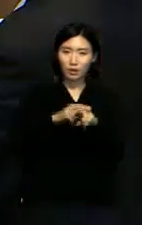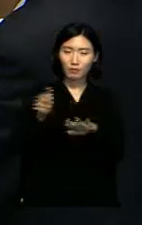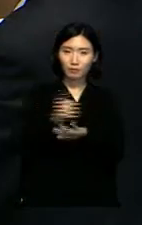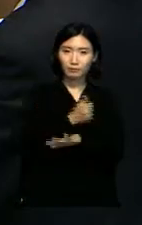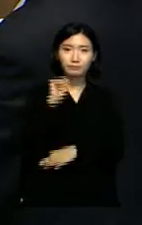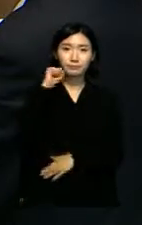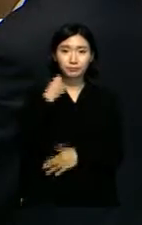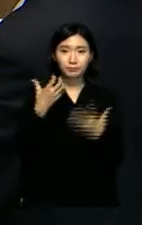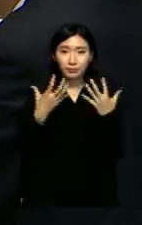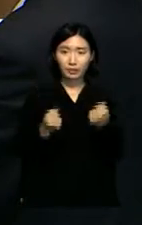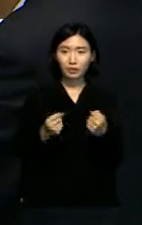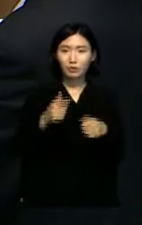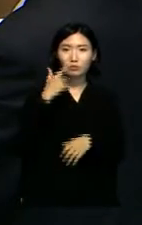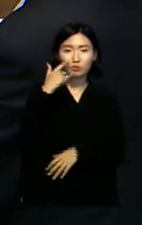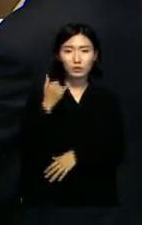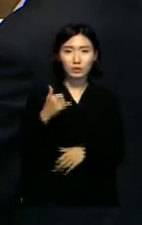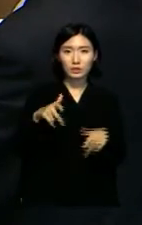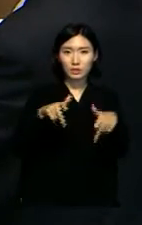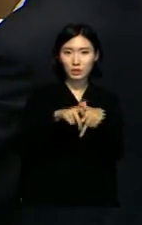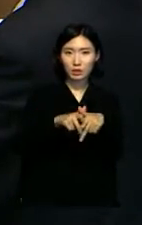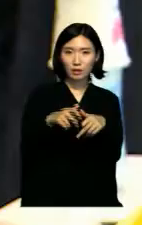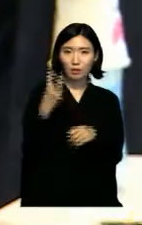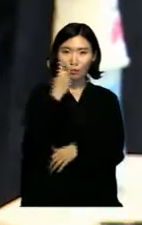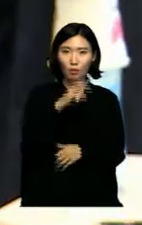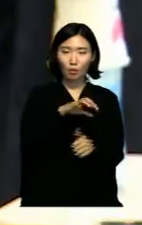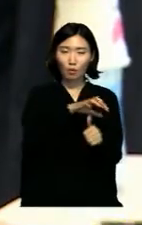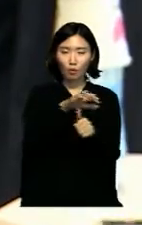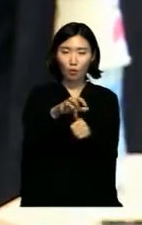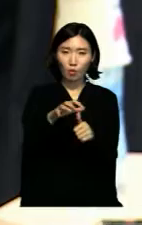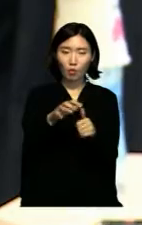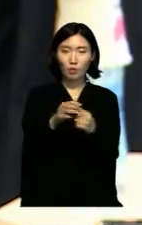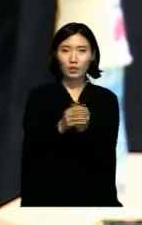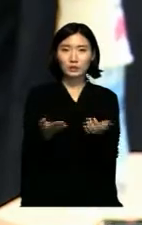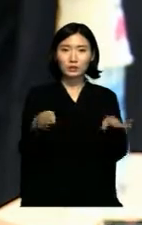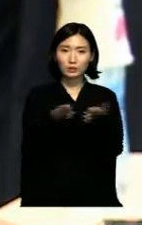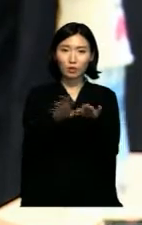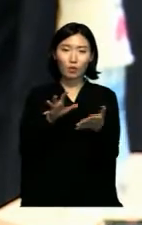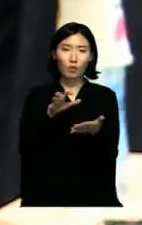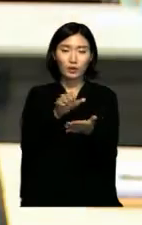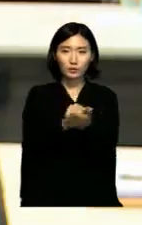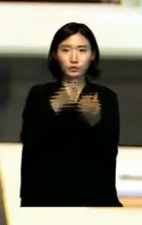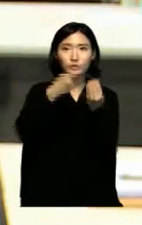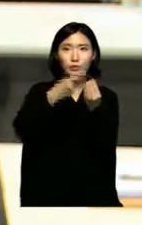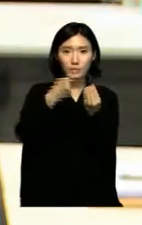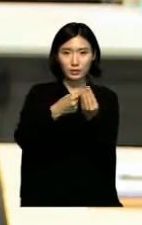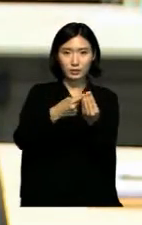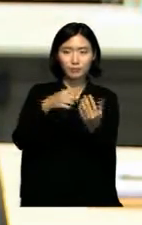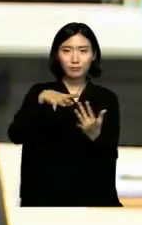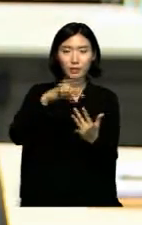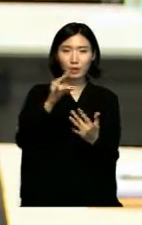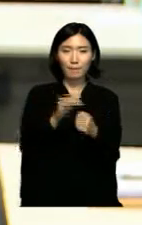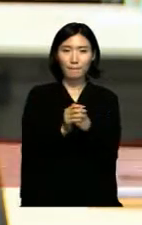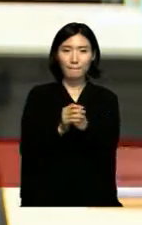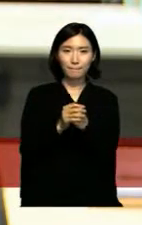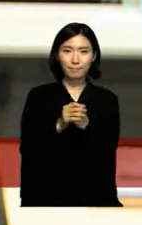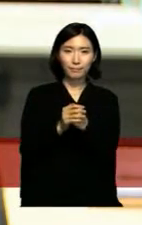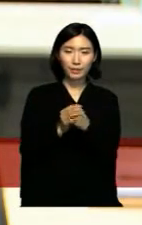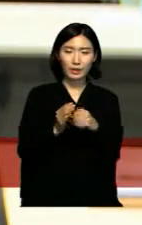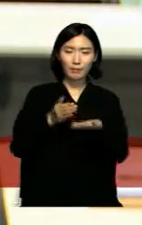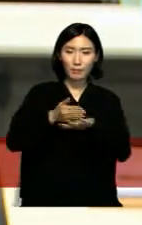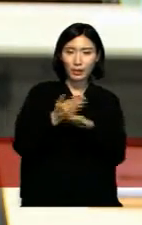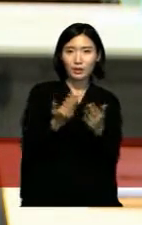많아요. 부모들은 장애인 보호시설 확충을 1순위로 꼽았습니다. 발달 장애인